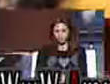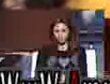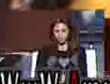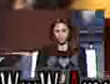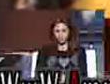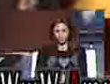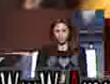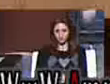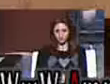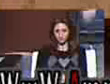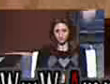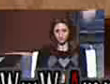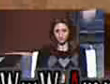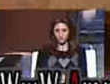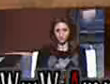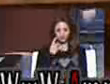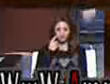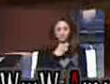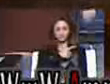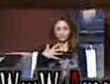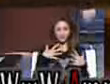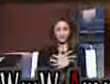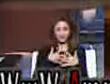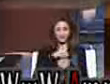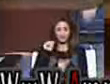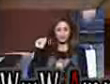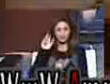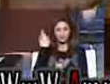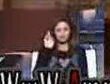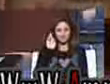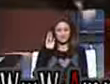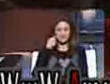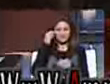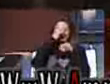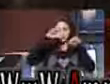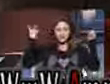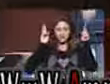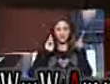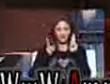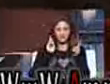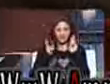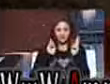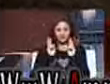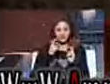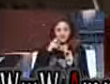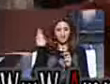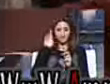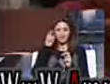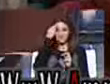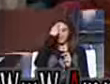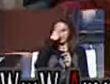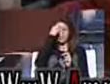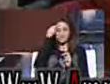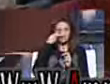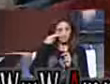الحب جديد. في عيد الميلاد المجيد تزينت الكنائس واحتفل الأقباط الأرثوذكس